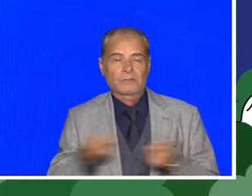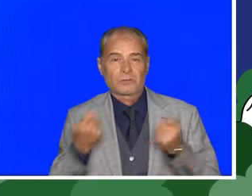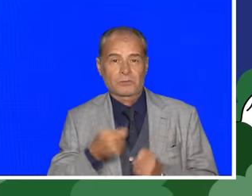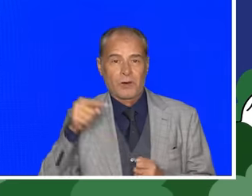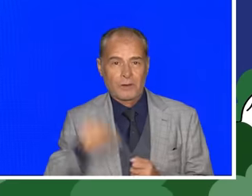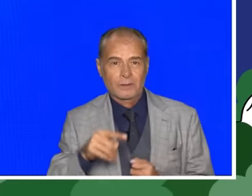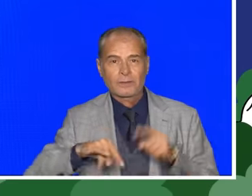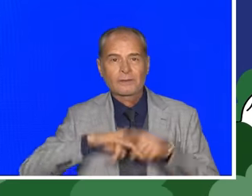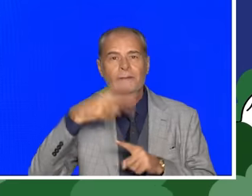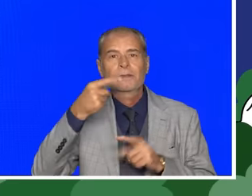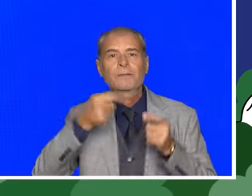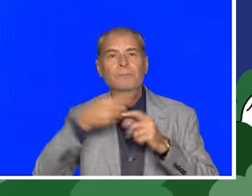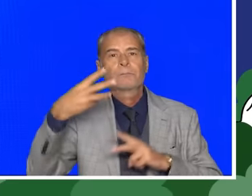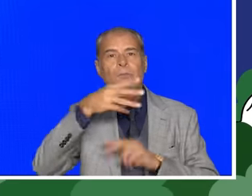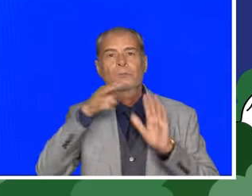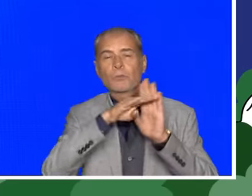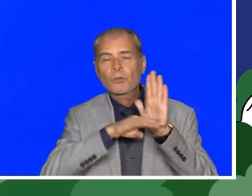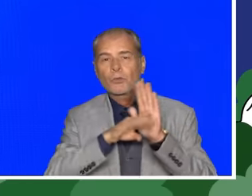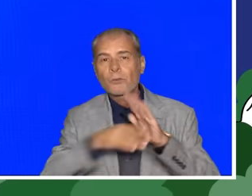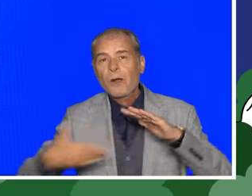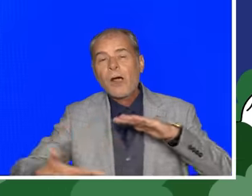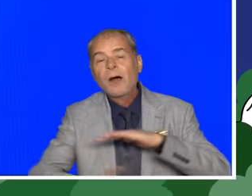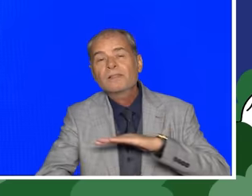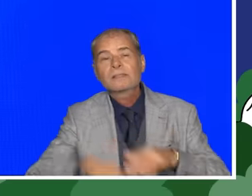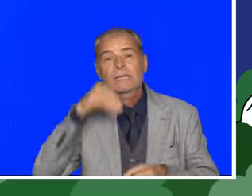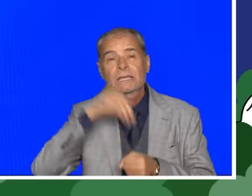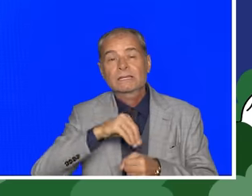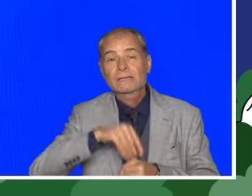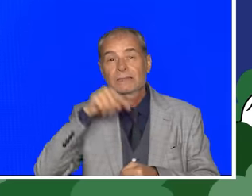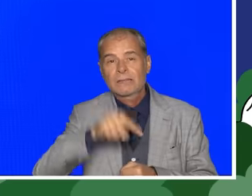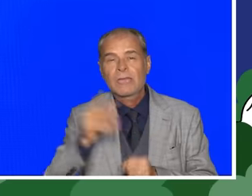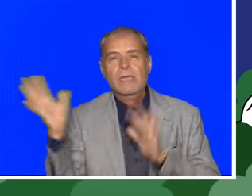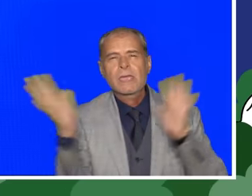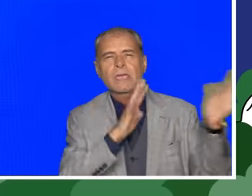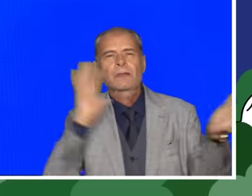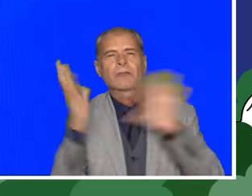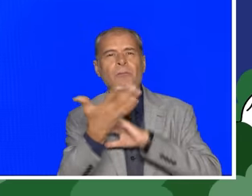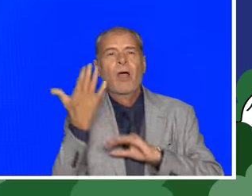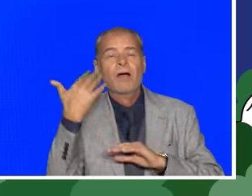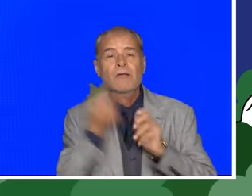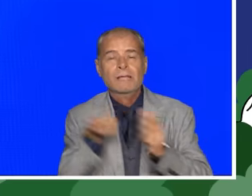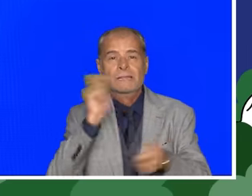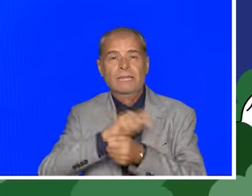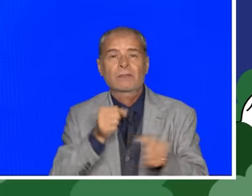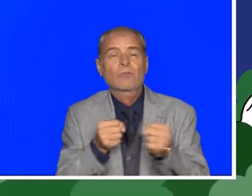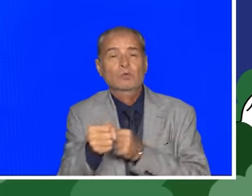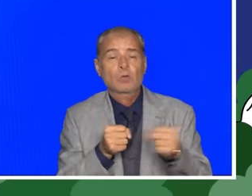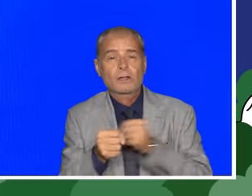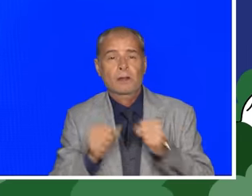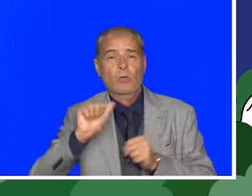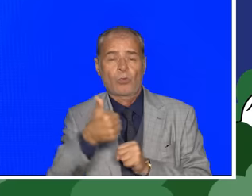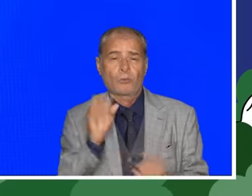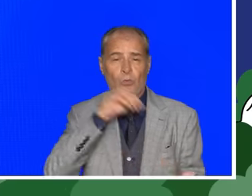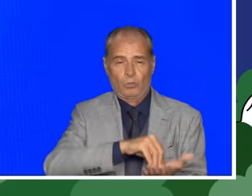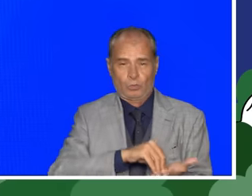biri hibe programının alt temaları arasına iklim değişikliği ile mücadele temasını